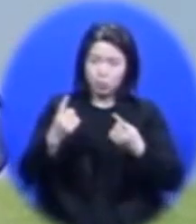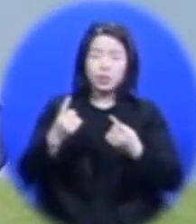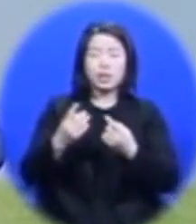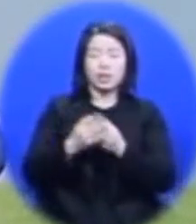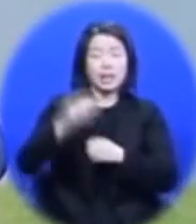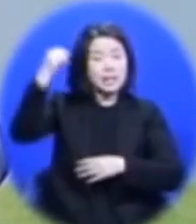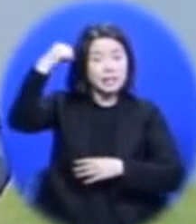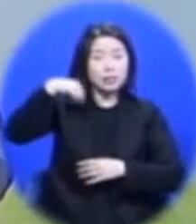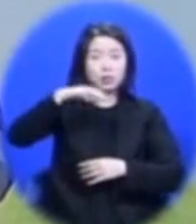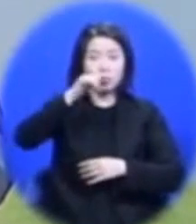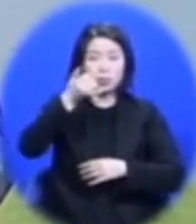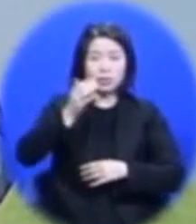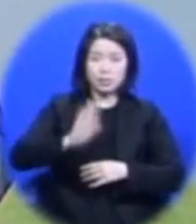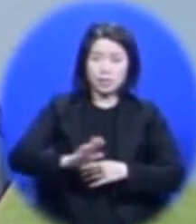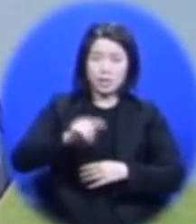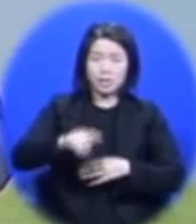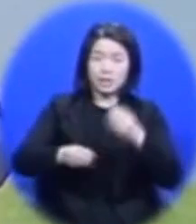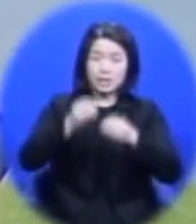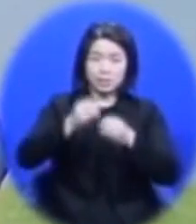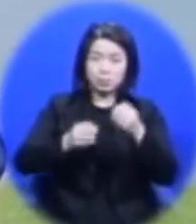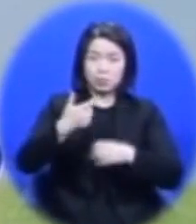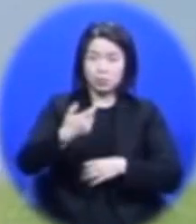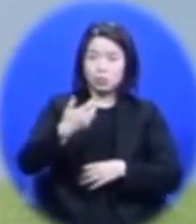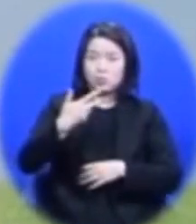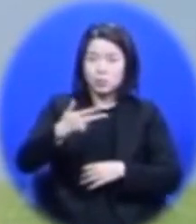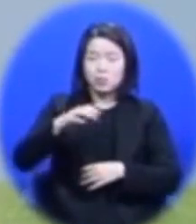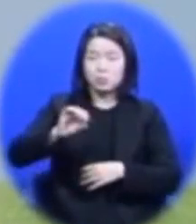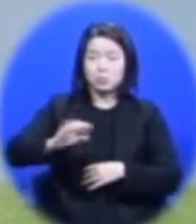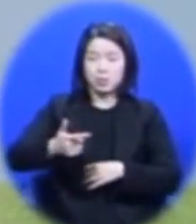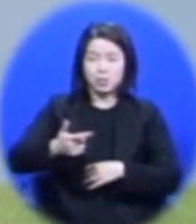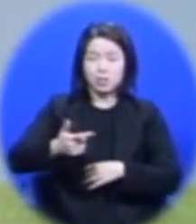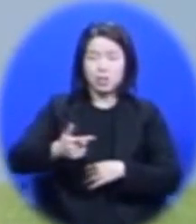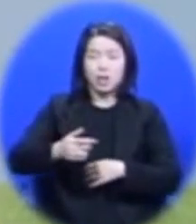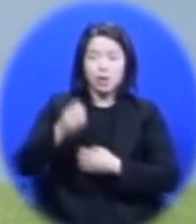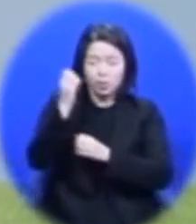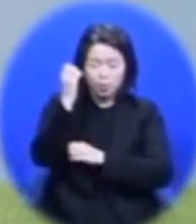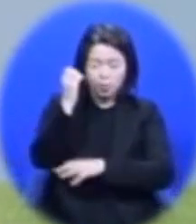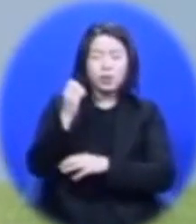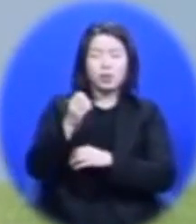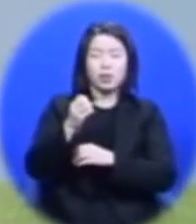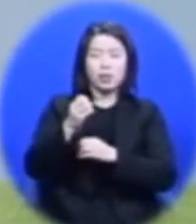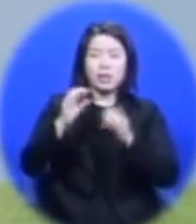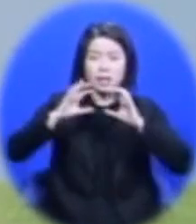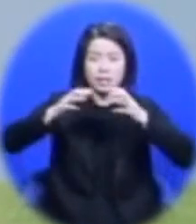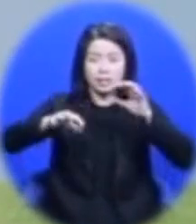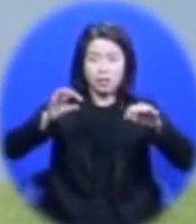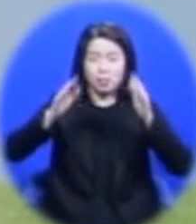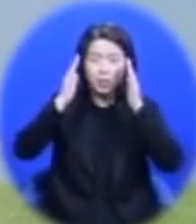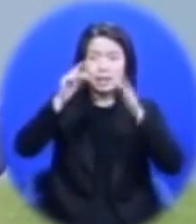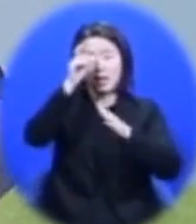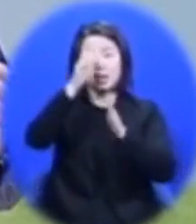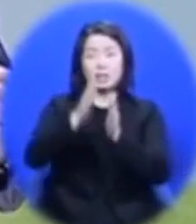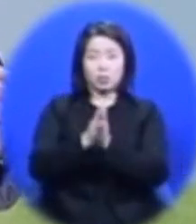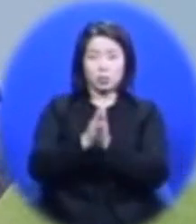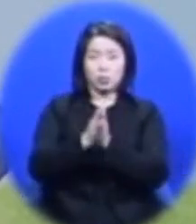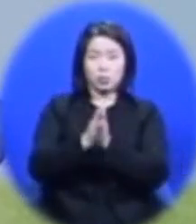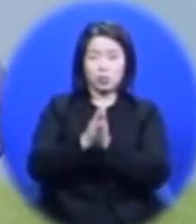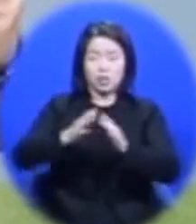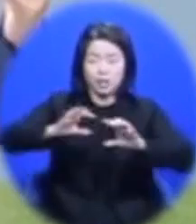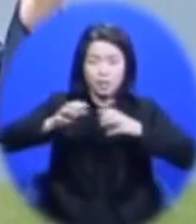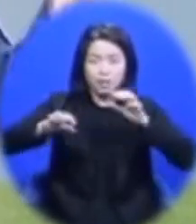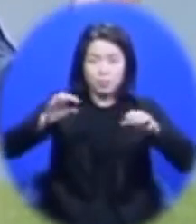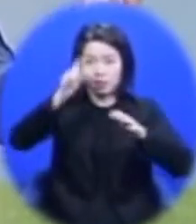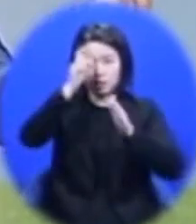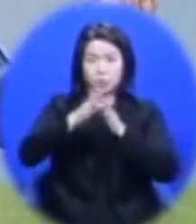있는데 이 시편 67편이 아주 전형적인 열방을 위한 기도입니다. 근데 이 열방을 위해서 기도하고 온